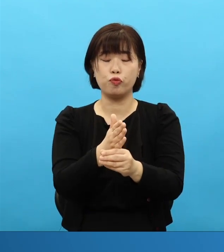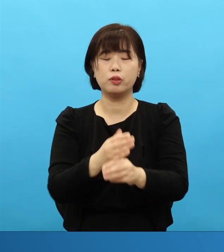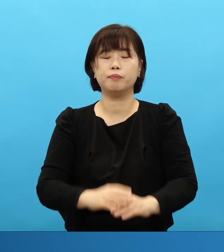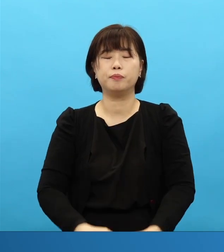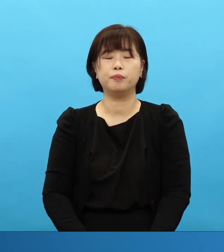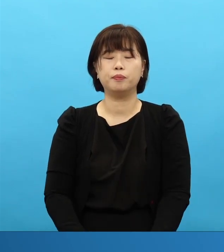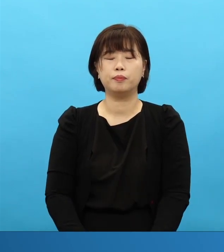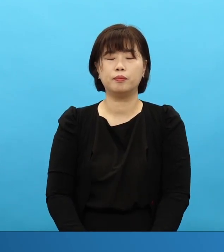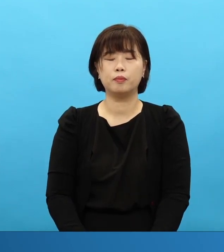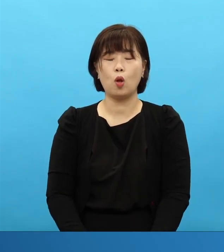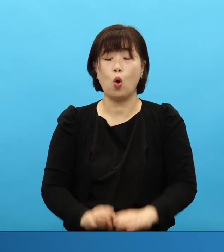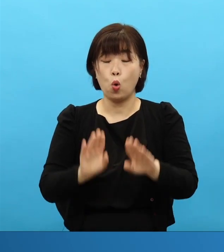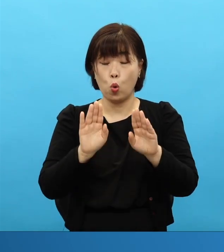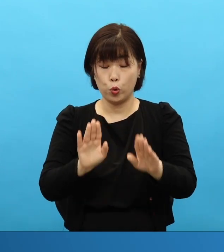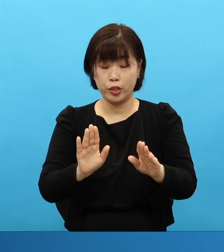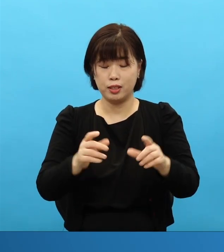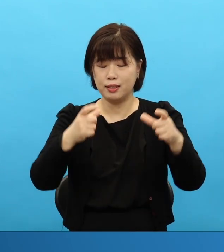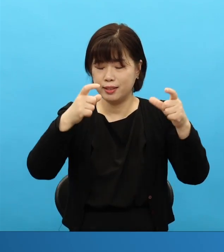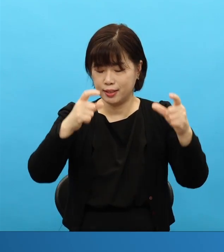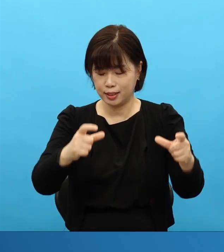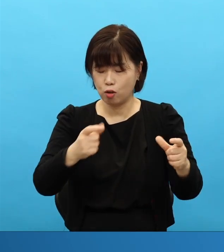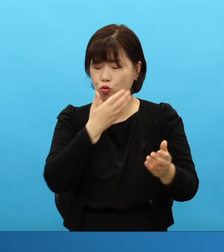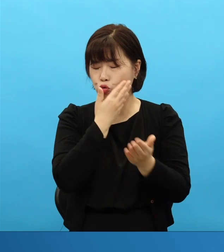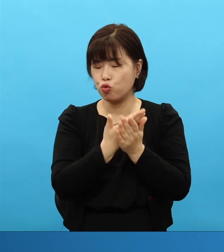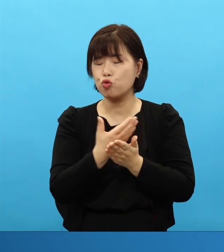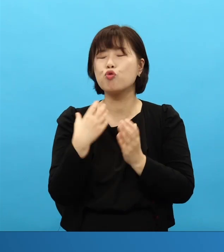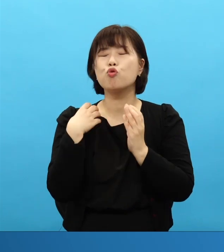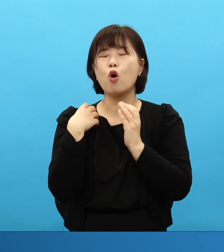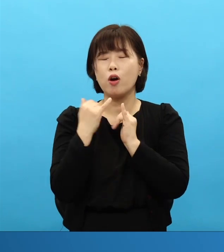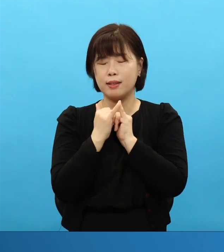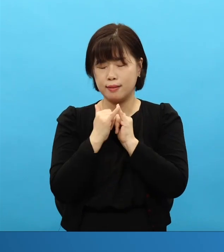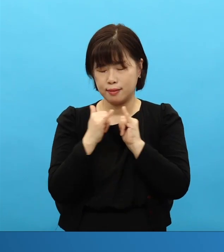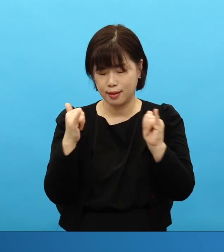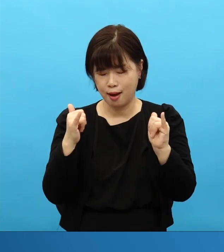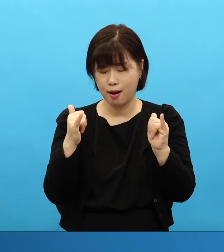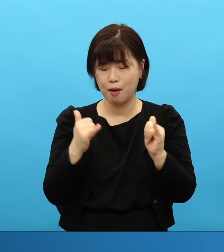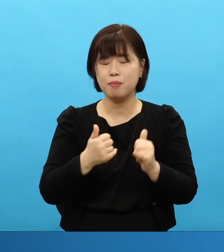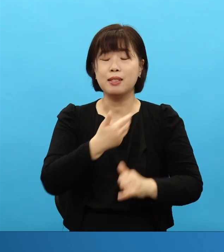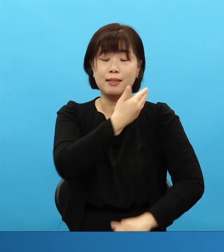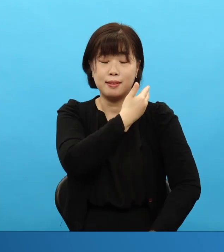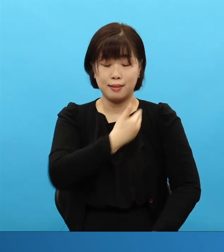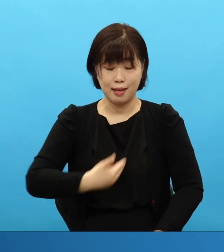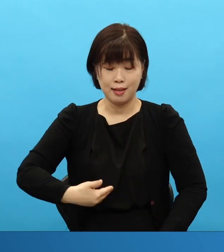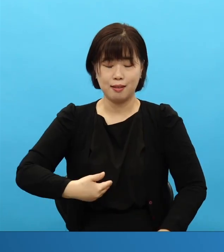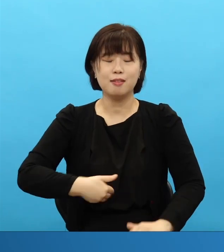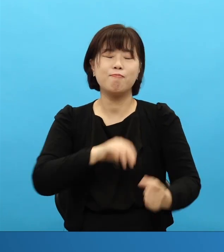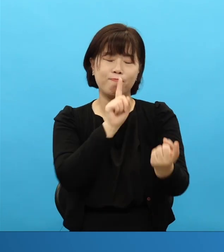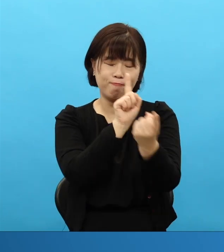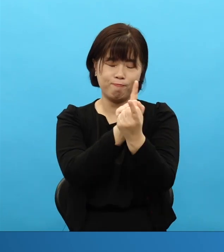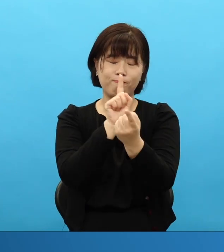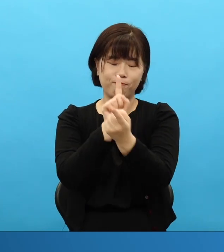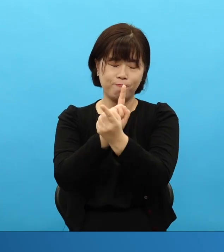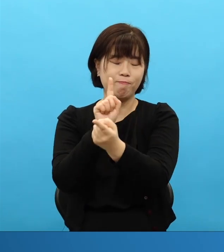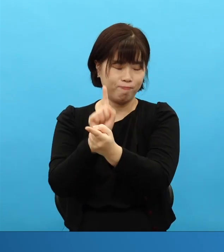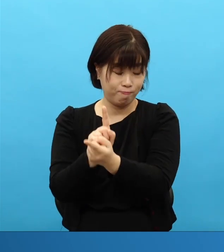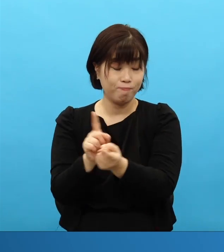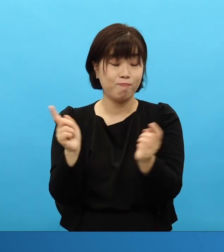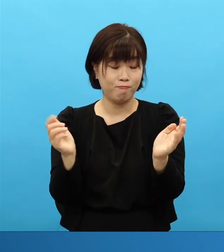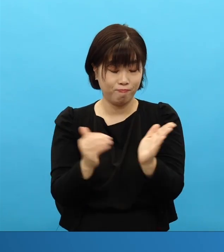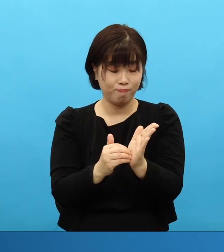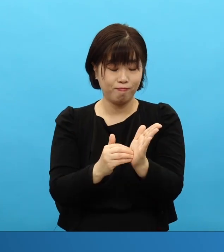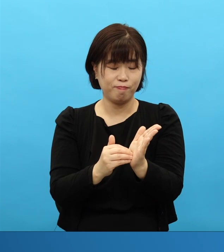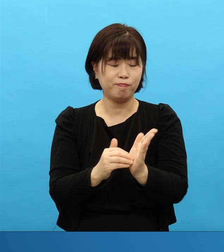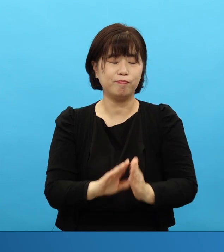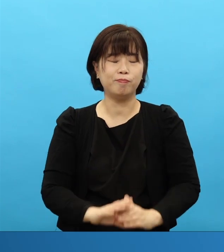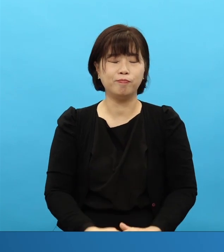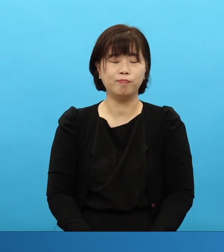起。 오늘 또 이 지역에 중요한 제자들, 중직자분들을 만났습니다. 今天也遇到了这个地区的重要的门徒，还有